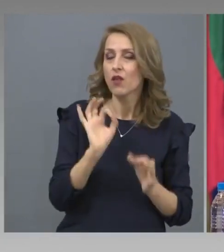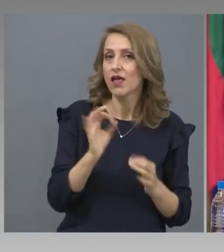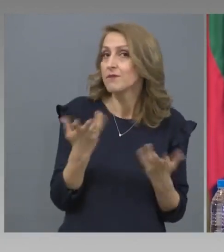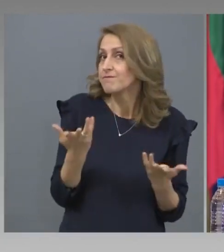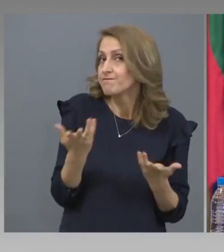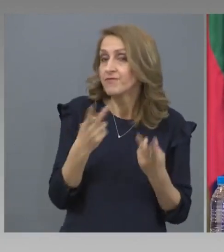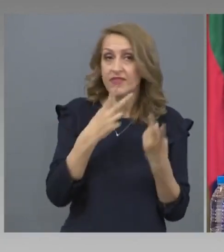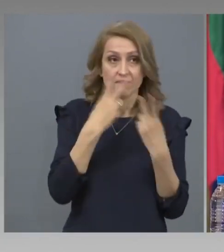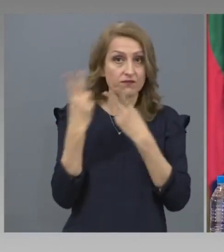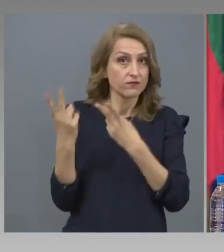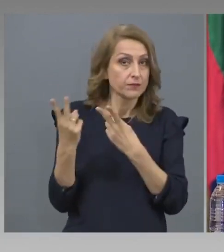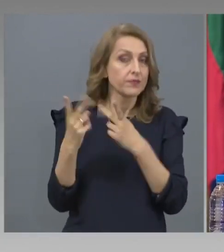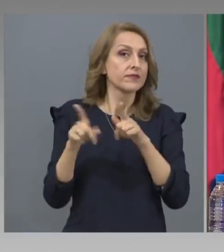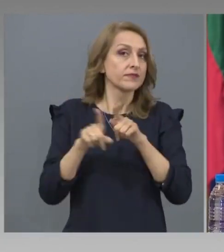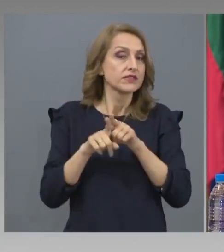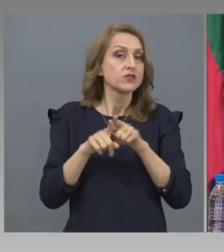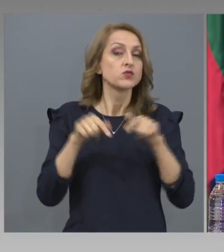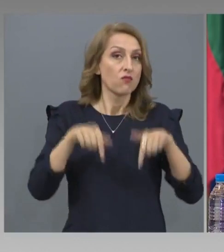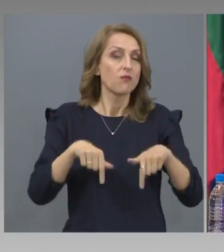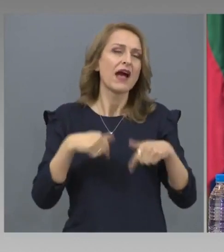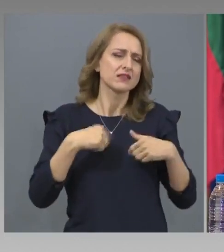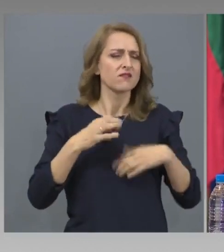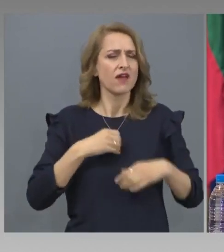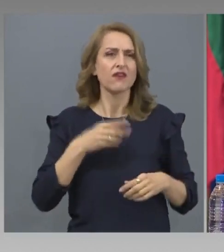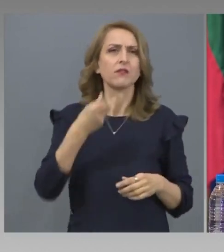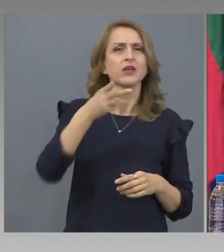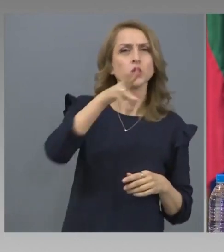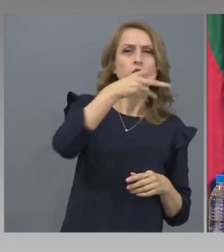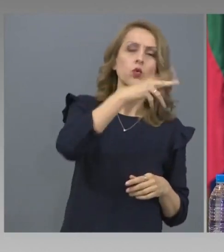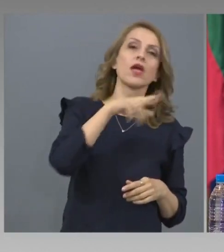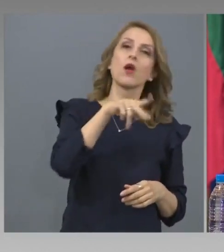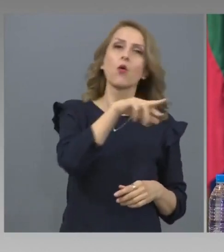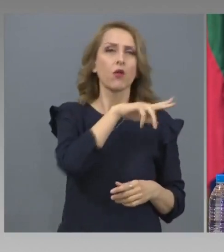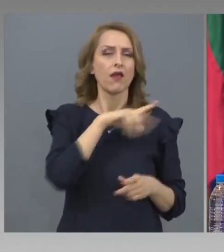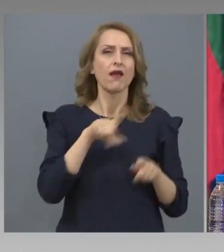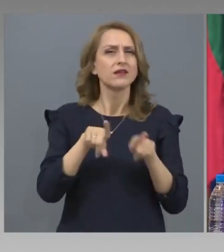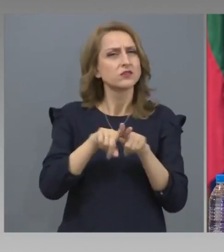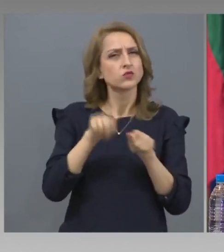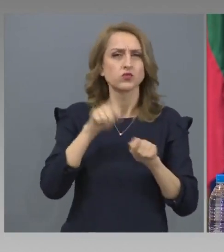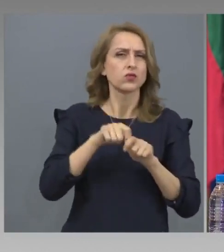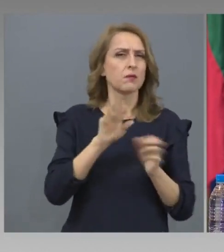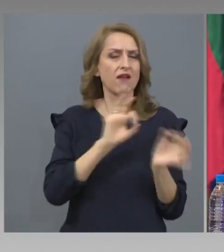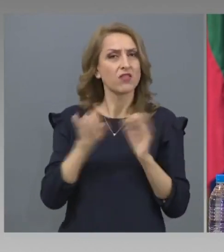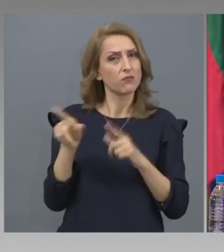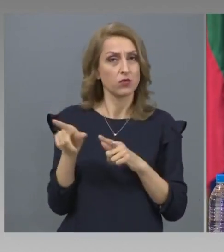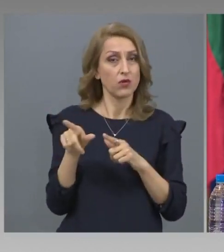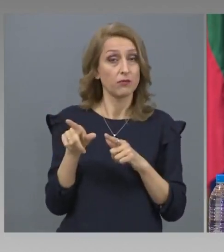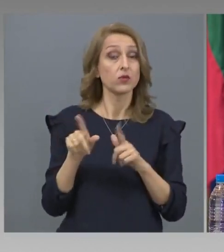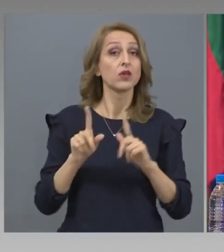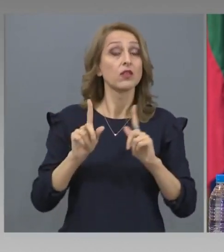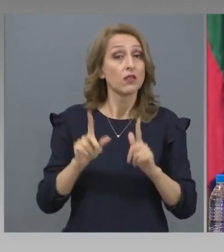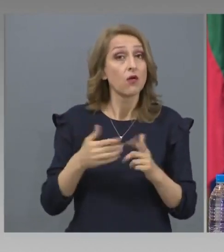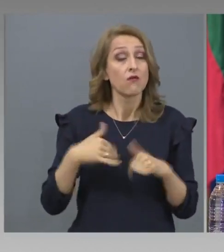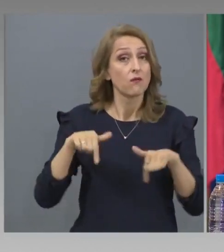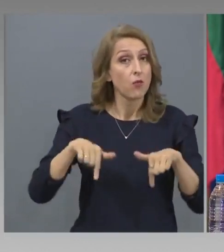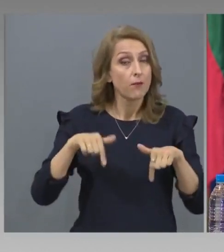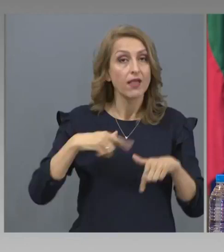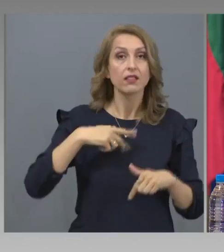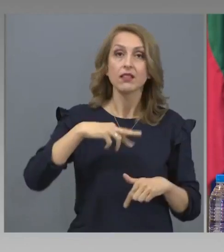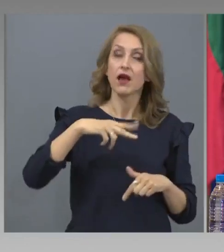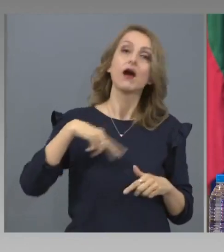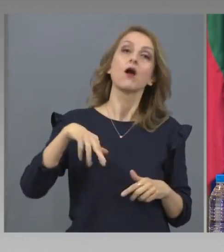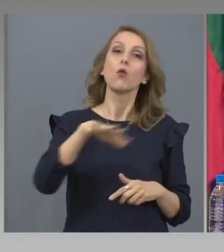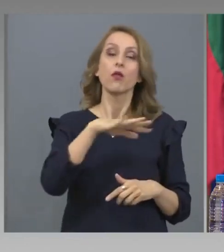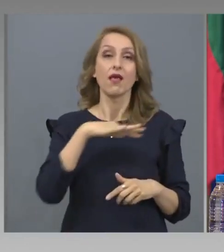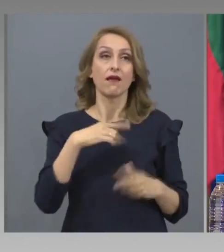мярка. В момента колегите, юристите работят и му уверяват, че утре сутрин ще имаме